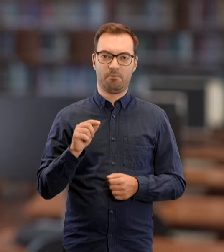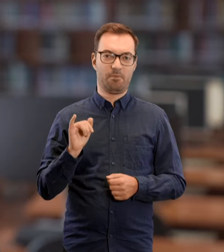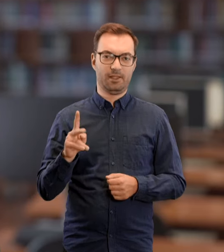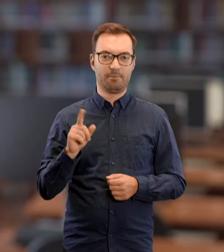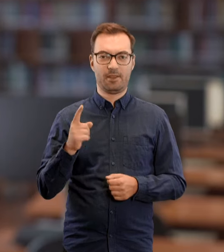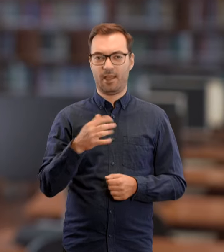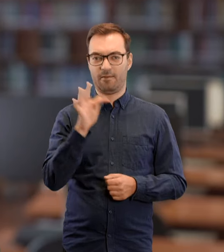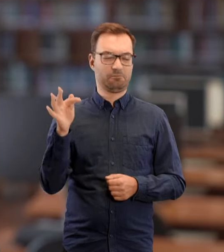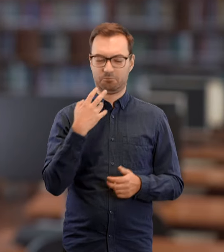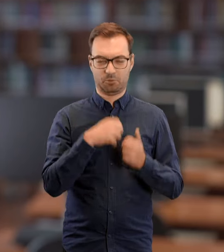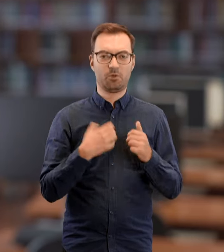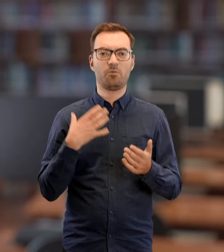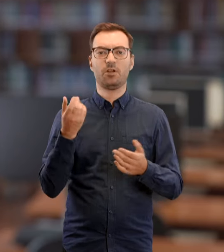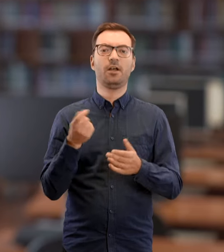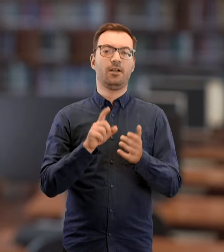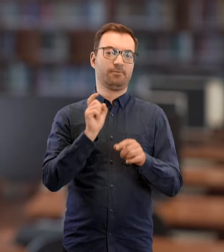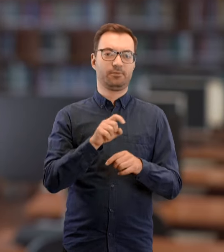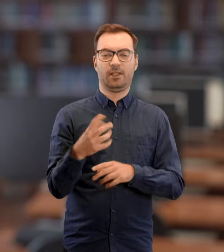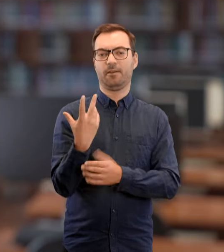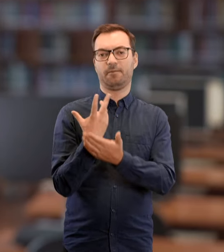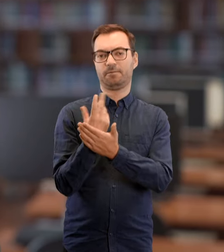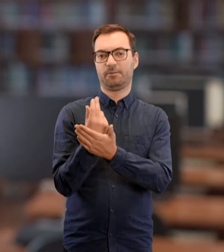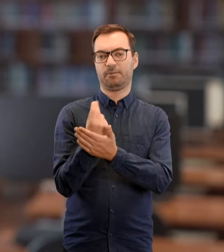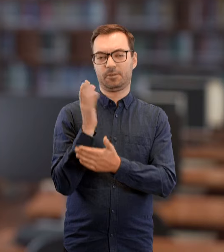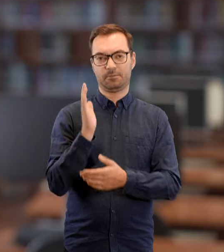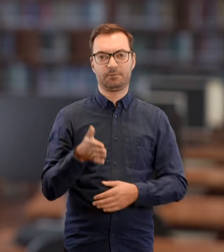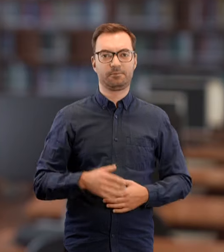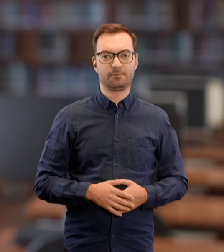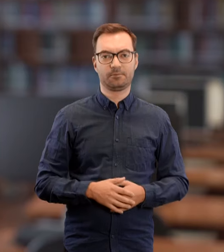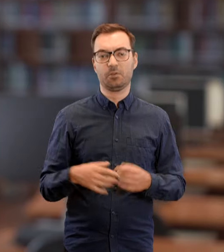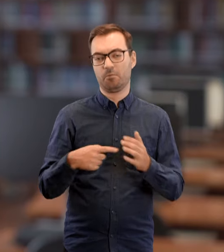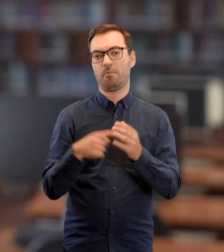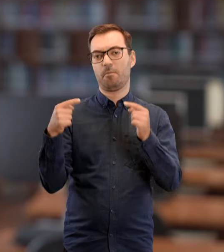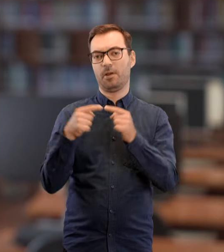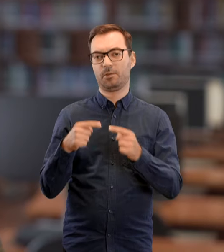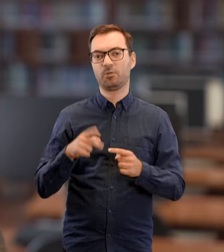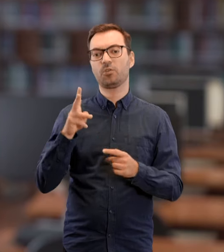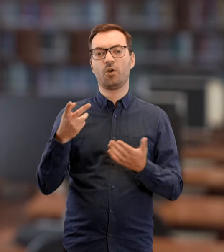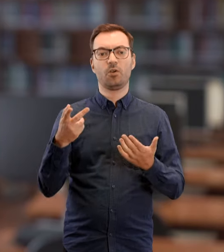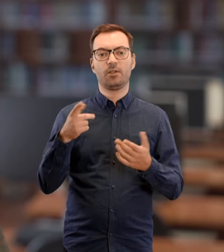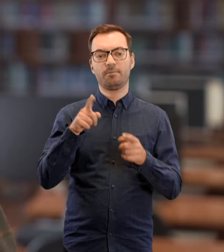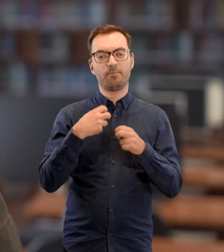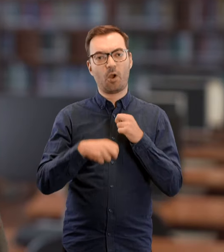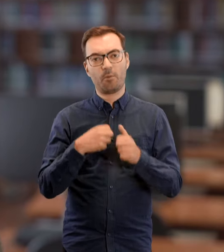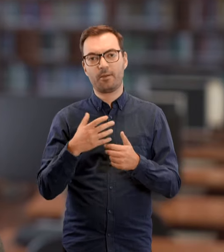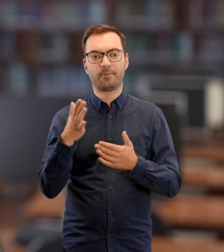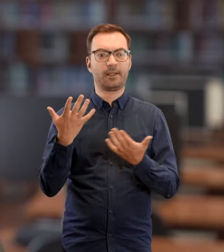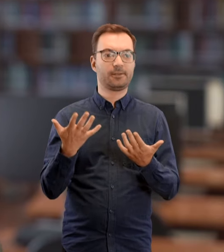PDF, można go odczytać. To służy pomocą osobom, którzy mają problem właśnie również